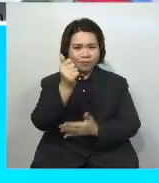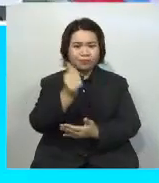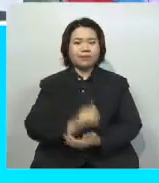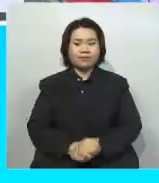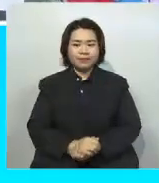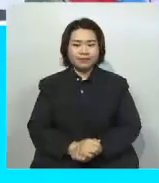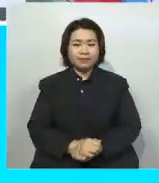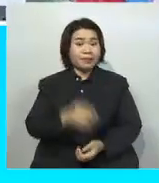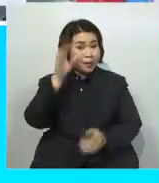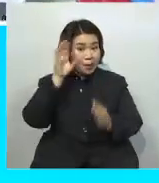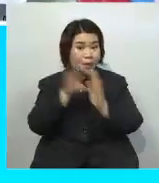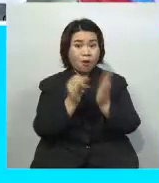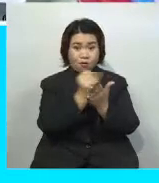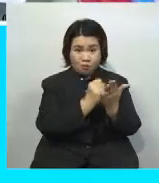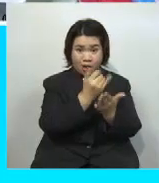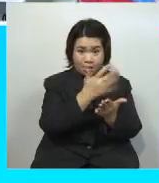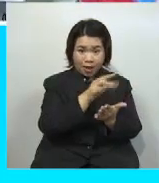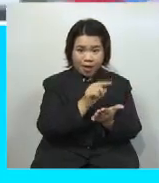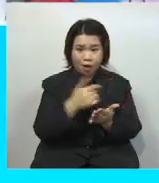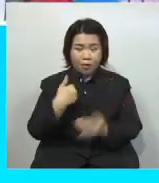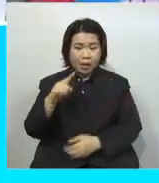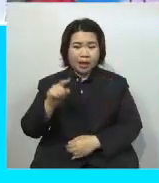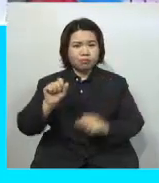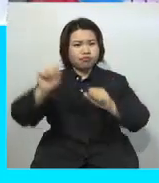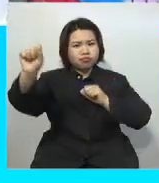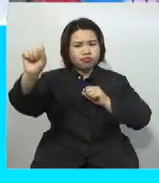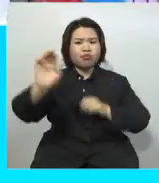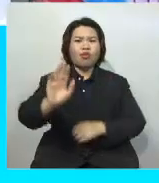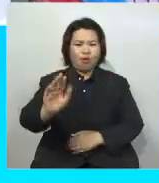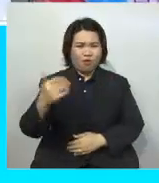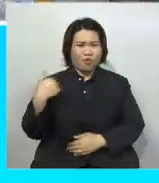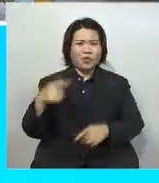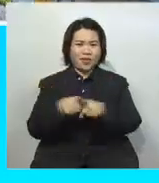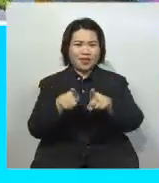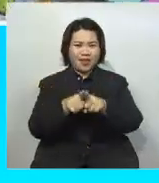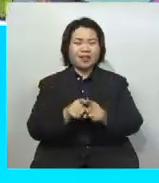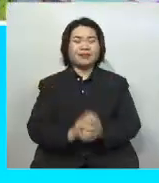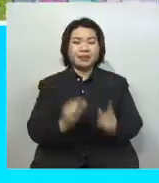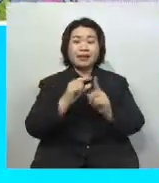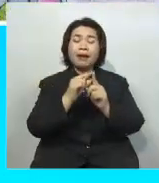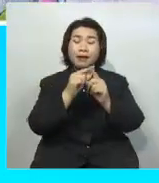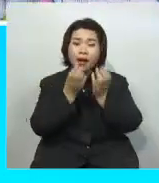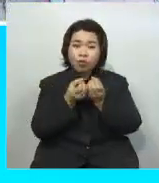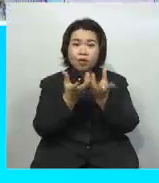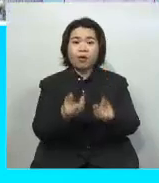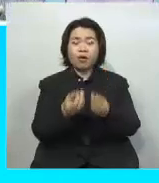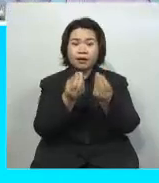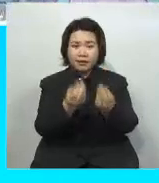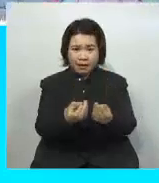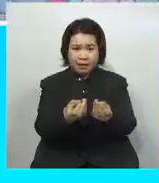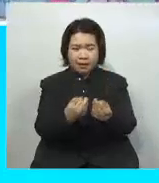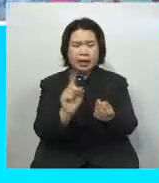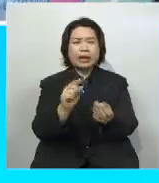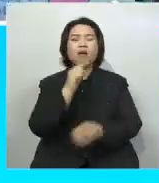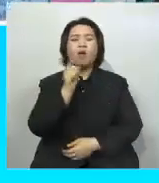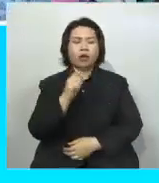อกจากภาพที่วาดมาเป็นรูปลุงตู่นี่มาเป็นซุปเปอร์ฮีโร่ก็มีนะคะคำอวยพรที่น้องๆหนูๆส่งมาถึ